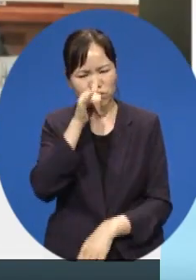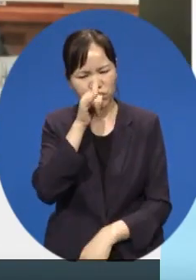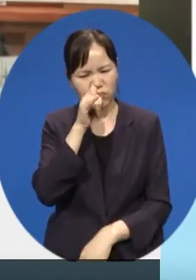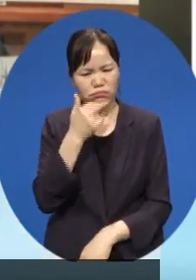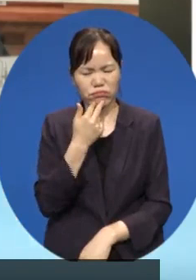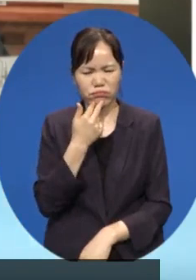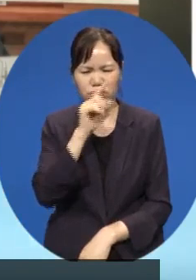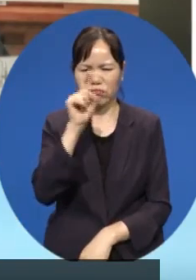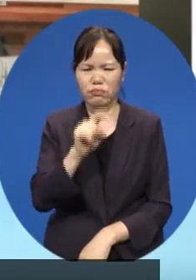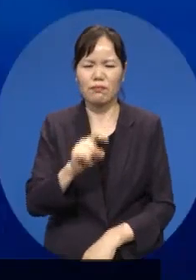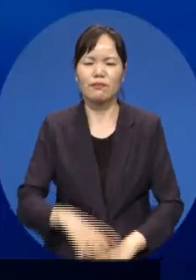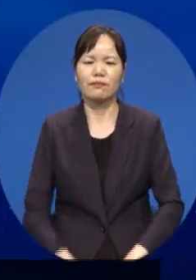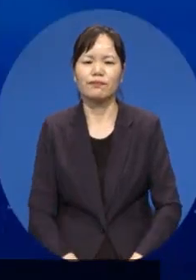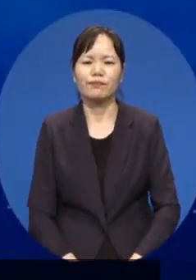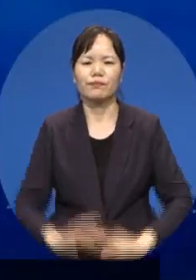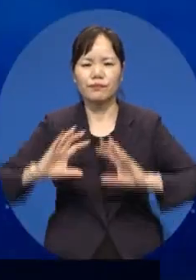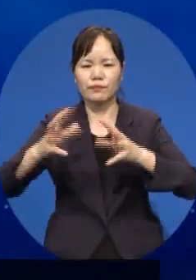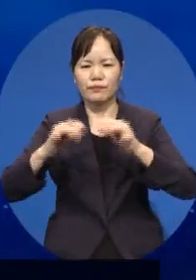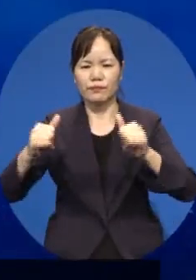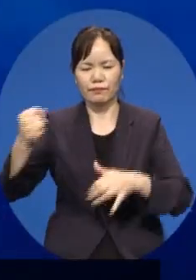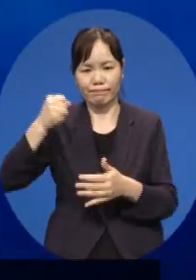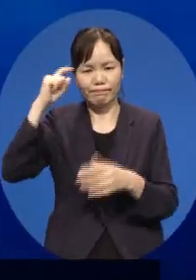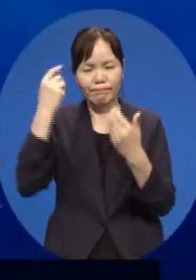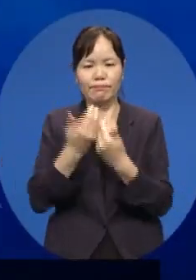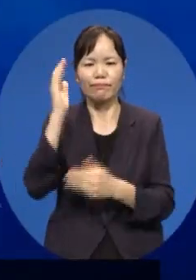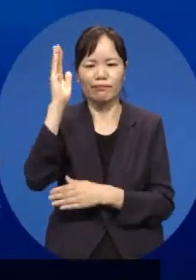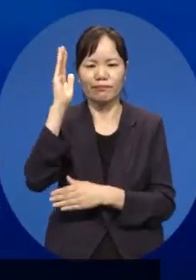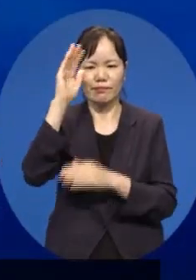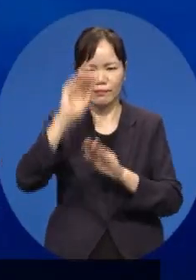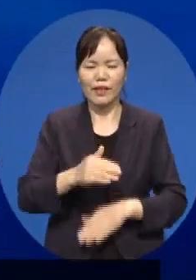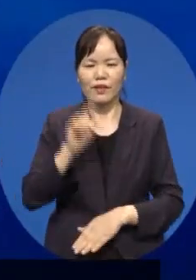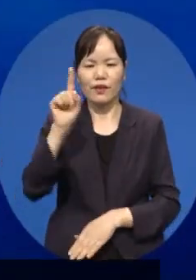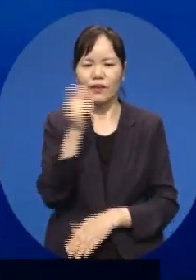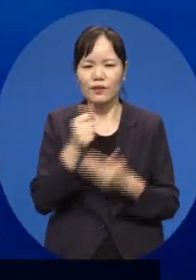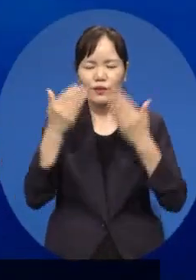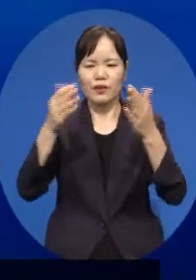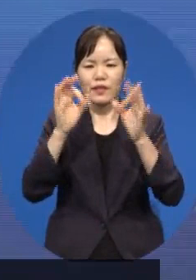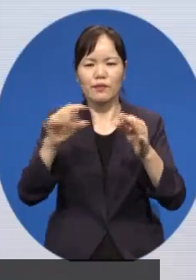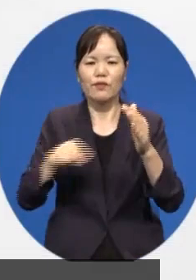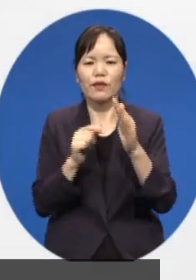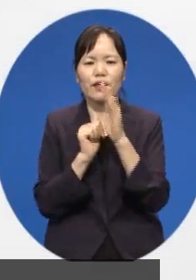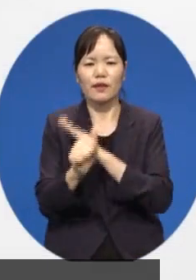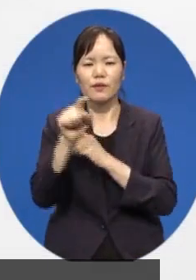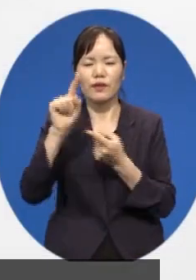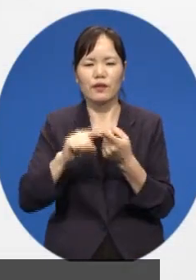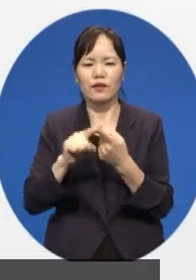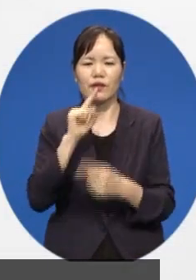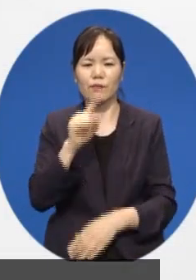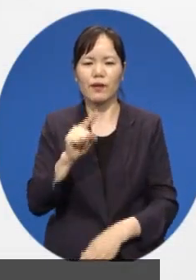싶습니다. 그렇군요. 자, 일단 국민의힘이 반발한 내용 하나 소개를 해드리겠습니다. 김기현 원내대표가 여기에 대해서 얘기를